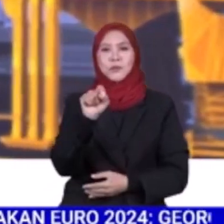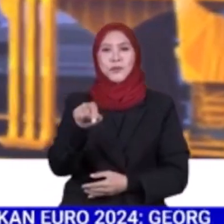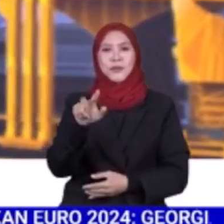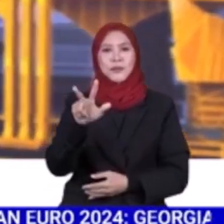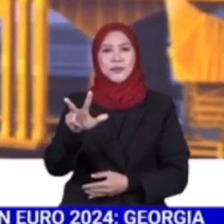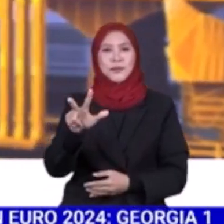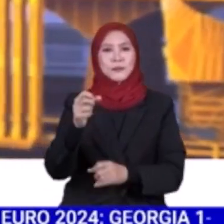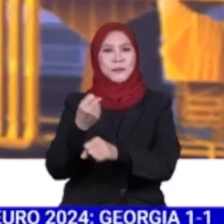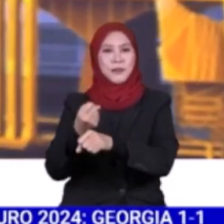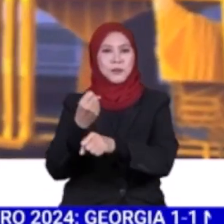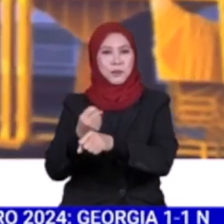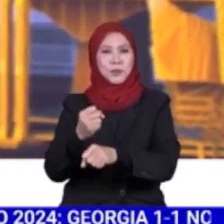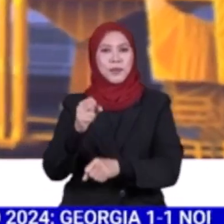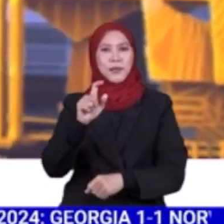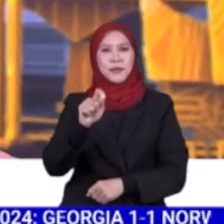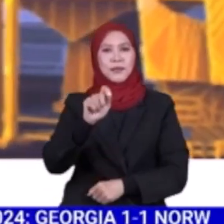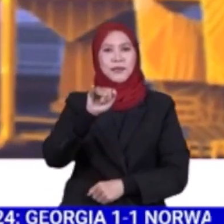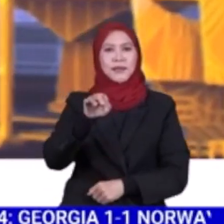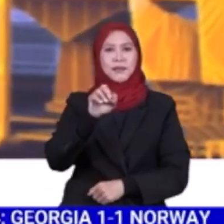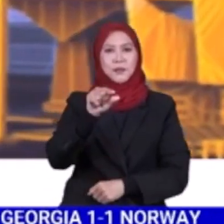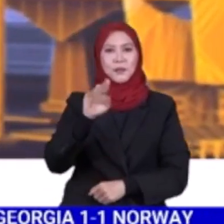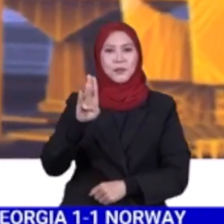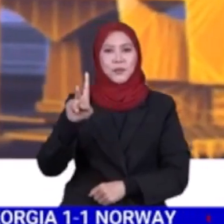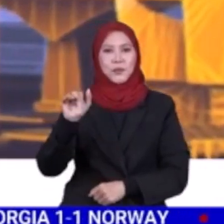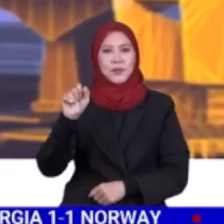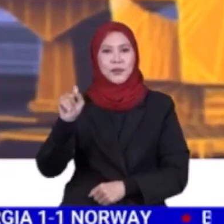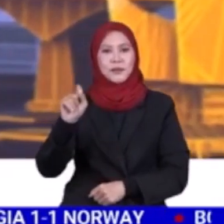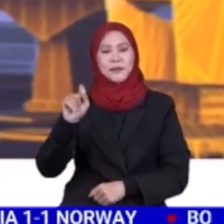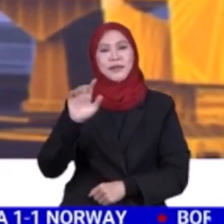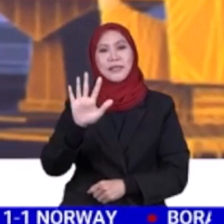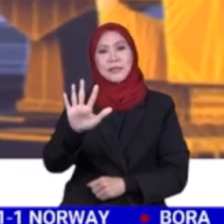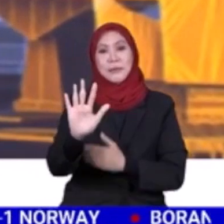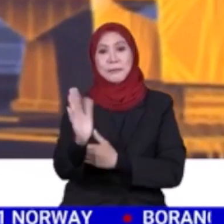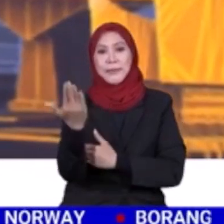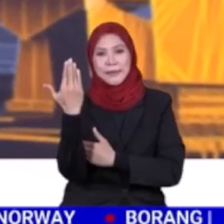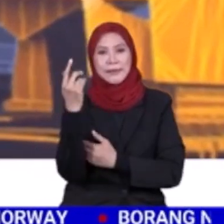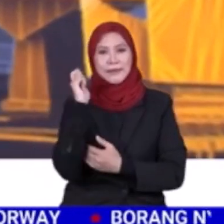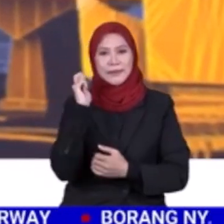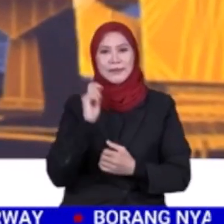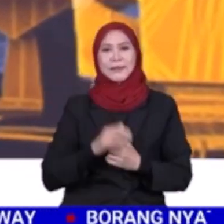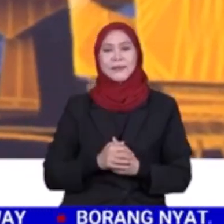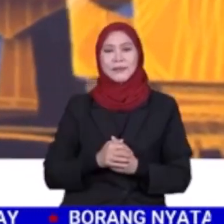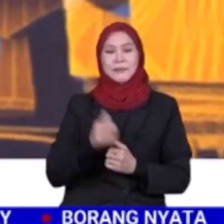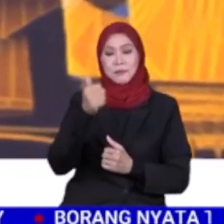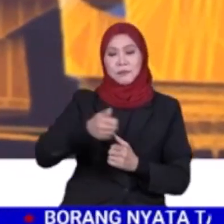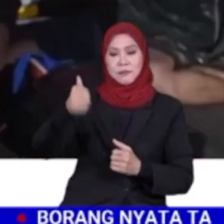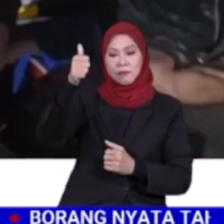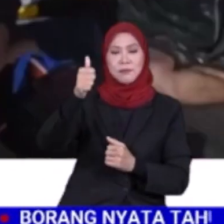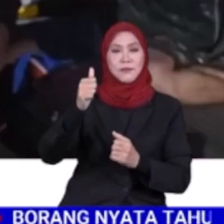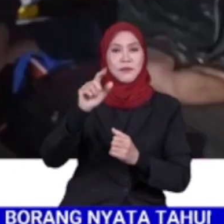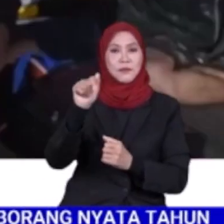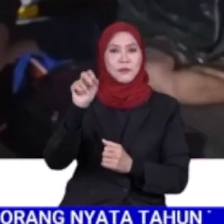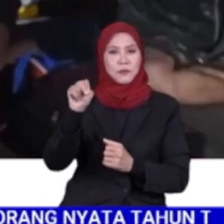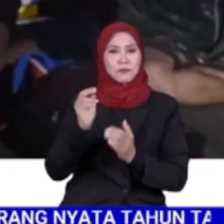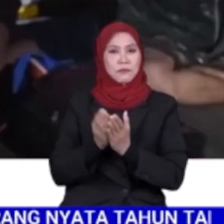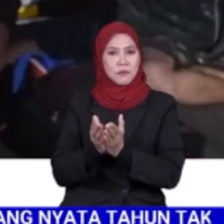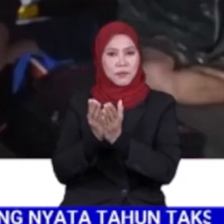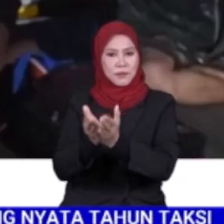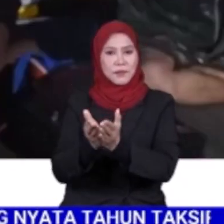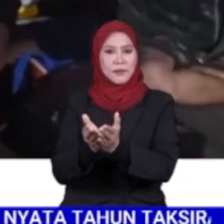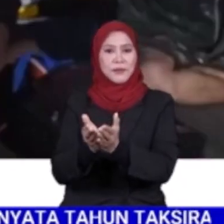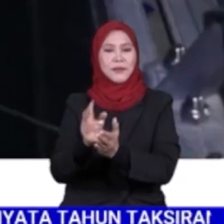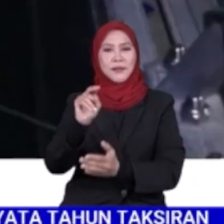3 batu Nautica Tanjung bulat kira-kira 5 pagi tadi temanku pengarah Zoon maritim Tanjung